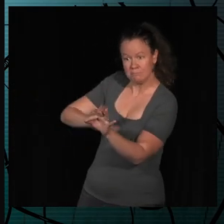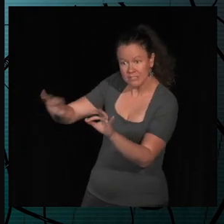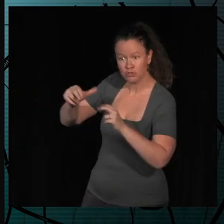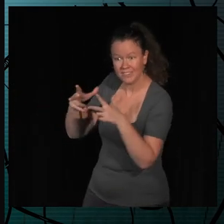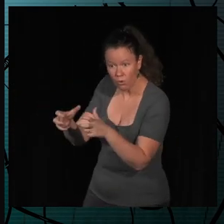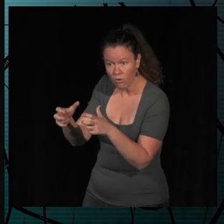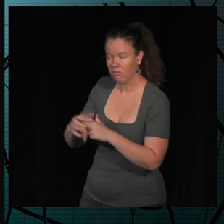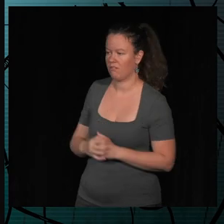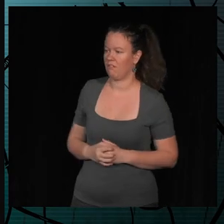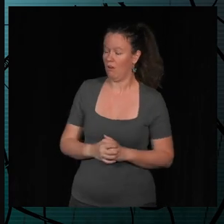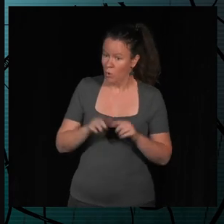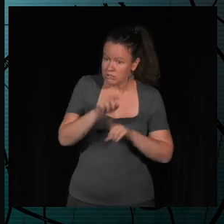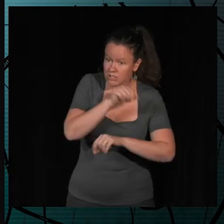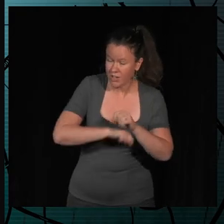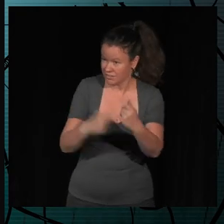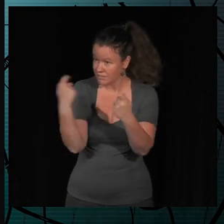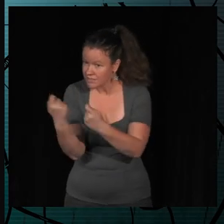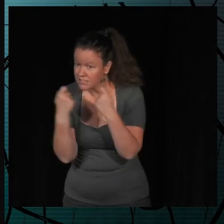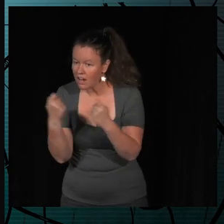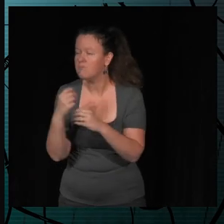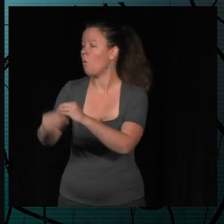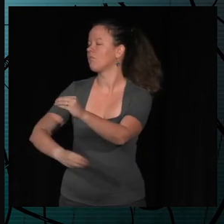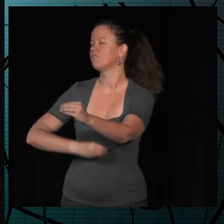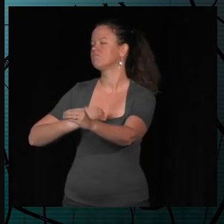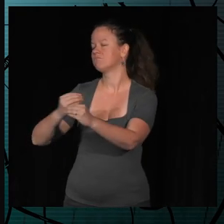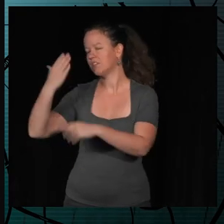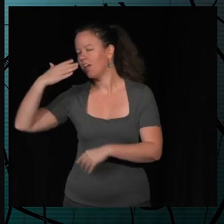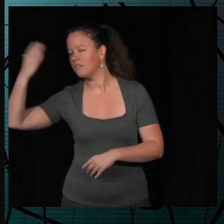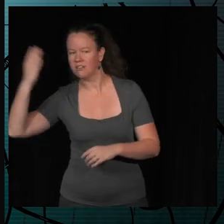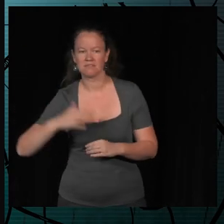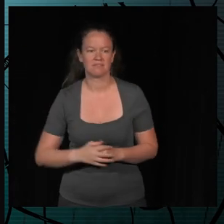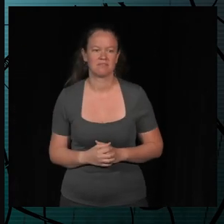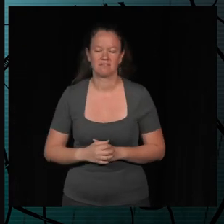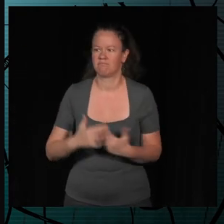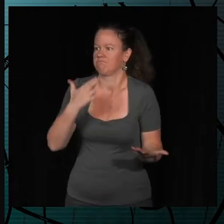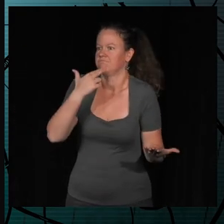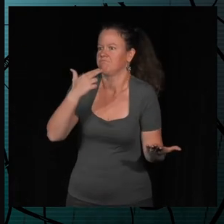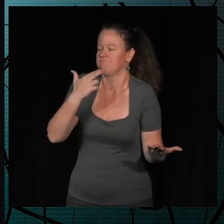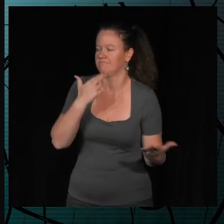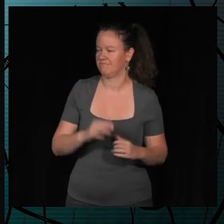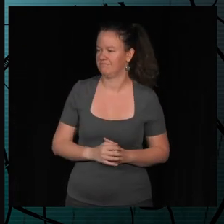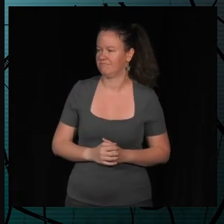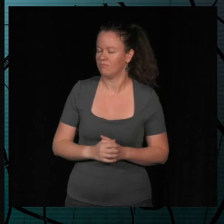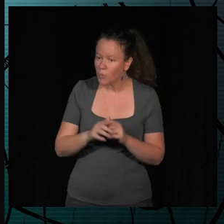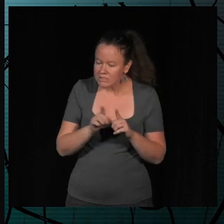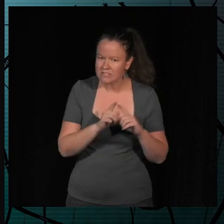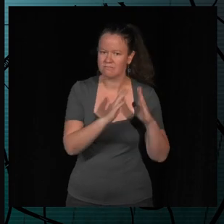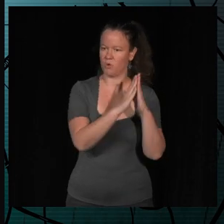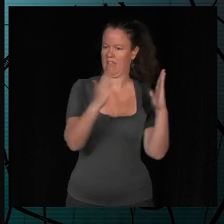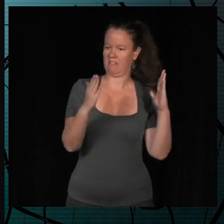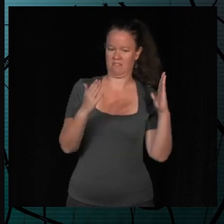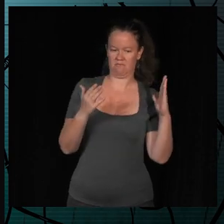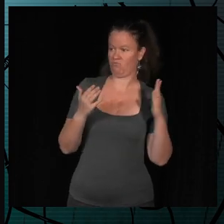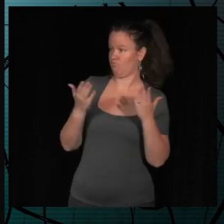euh prestart mondialement connu euh et de grande de grande qualité et qu'elle s'adresse en plus à un